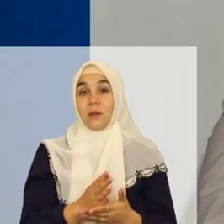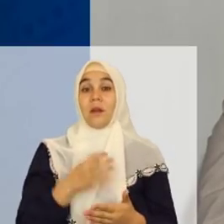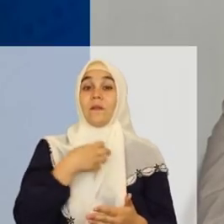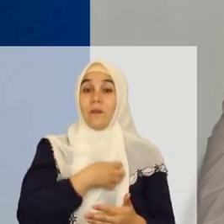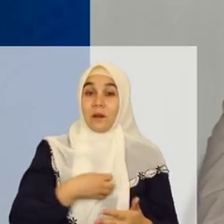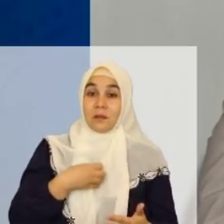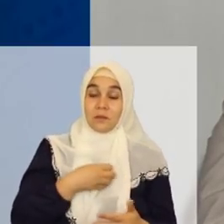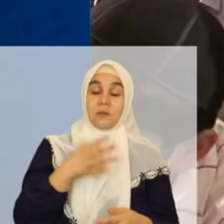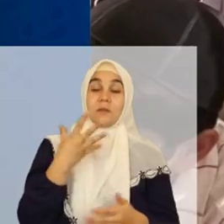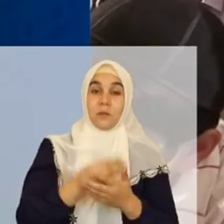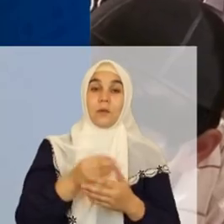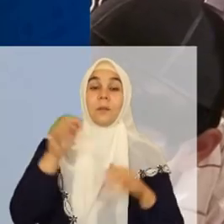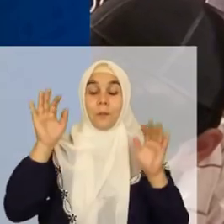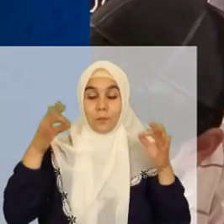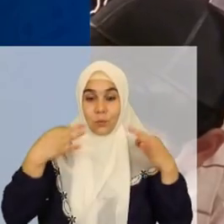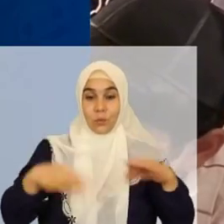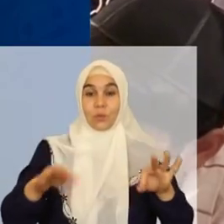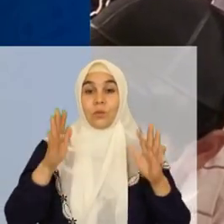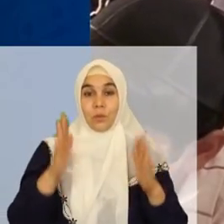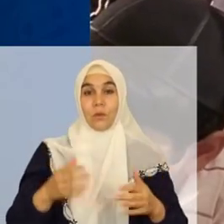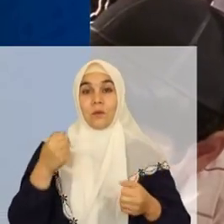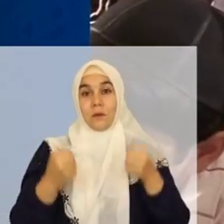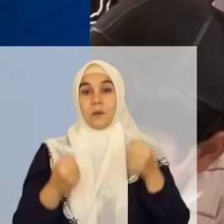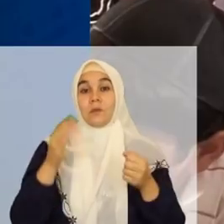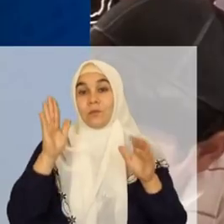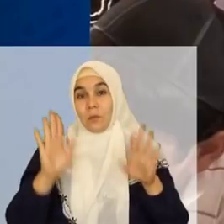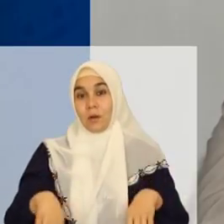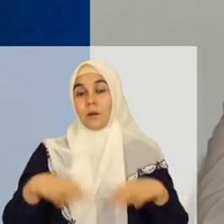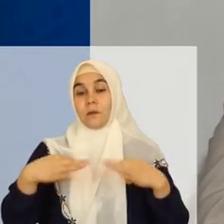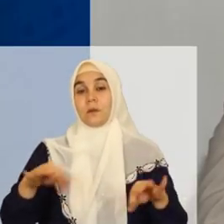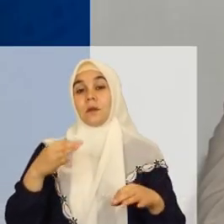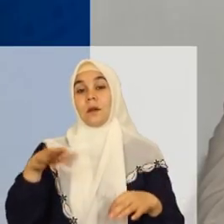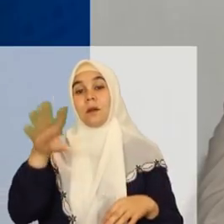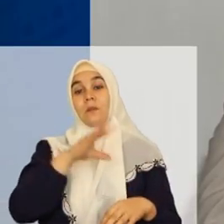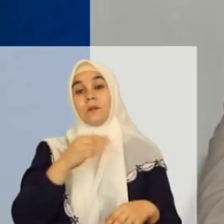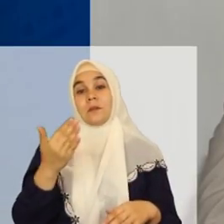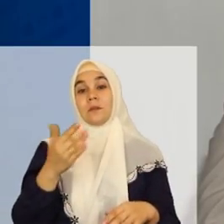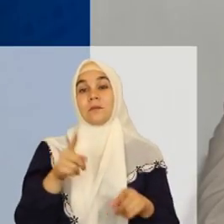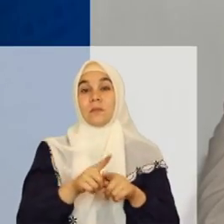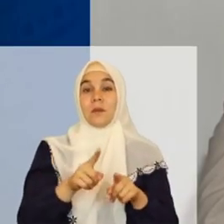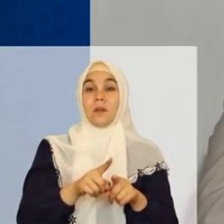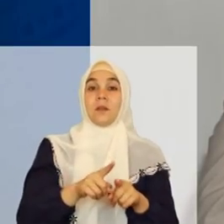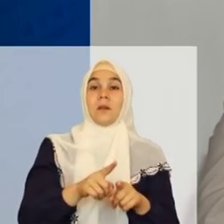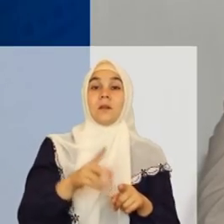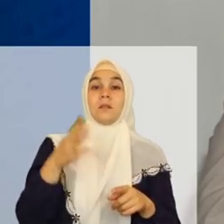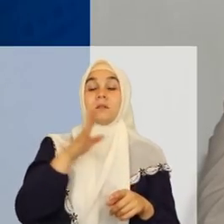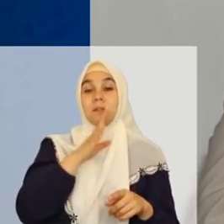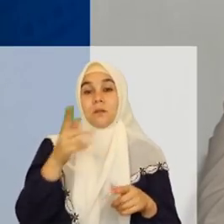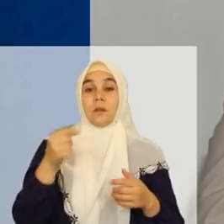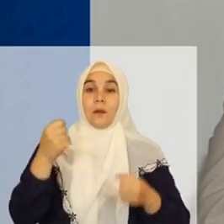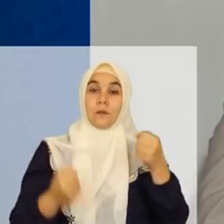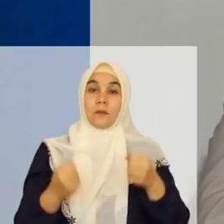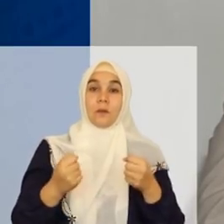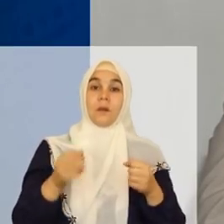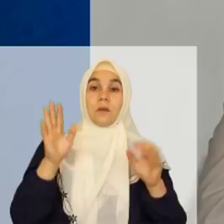zarurat yuzasidan bo'lsa, minsa mayli degan gaplar bor. O'shuning uchun ba'zi bir islom davlatlarida ayollar